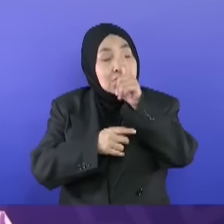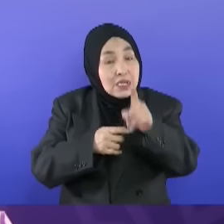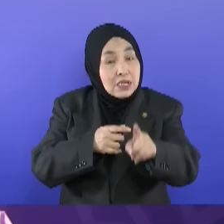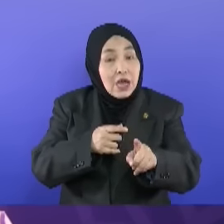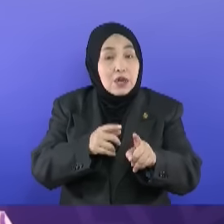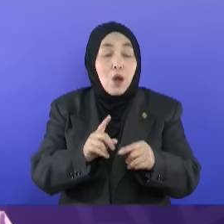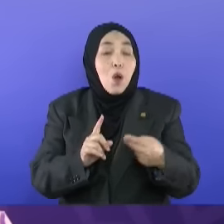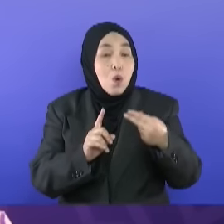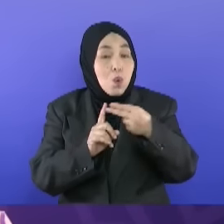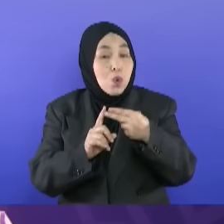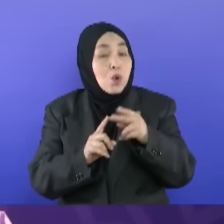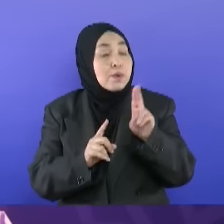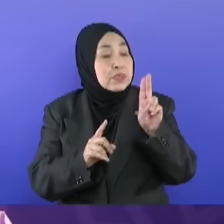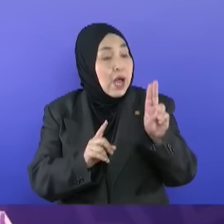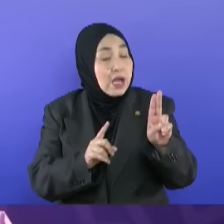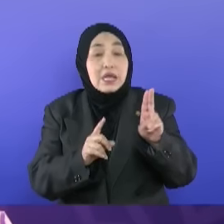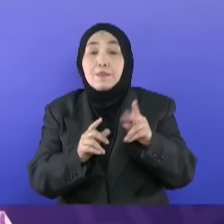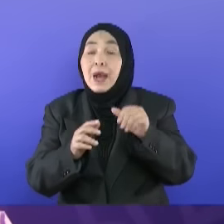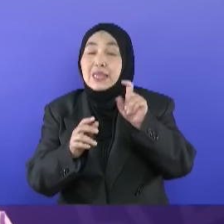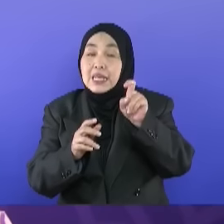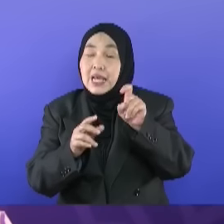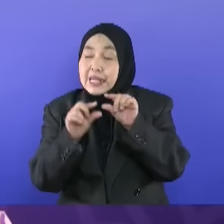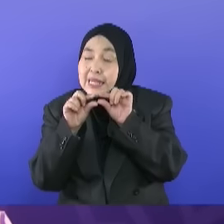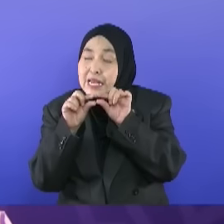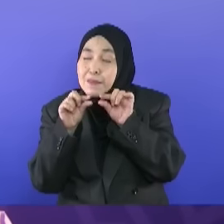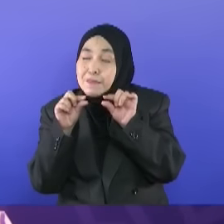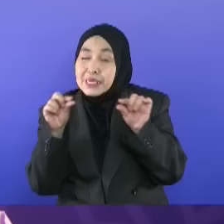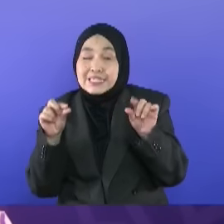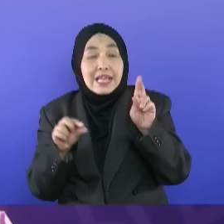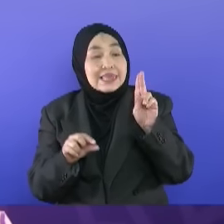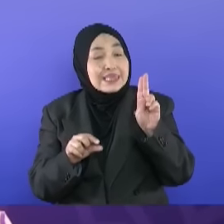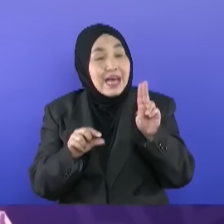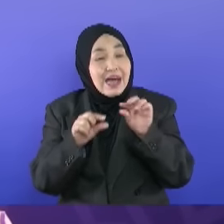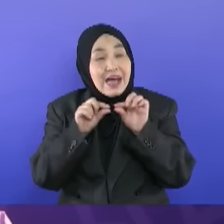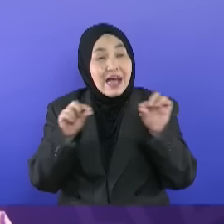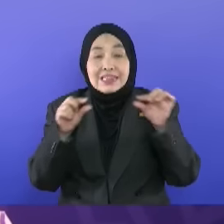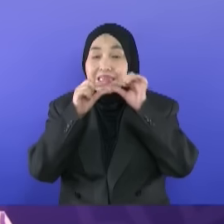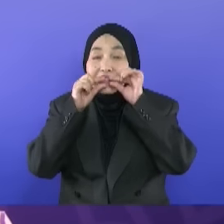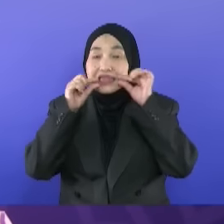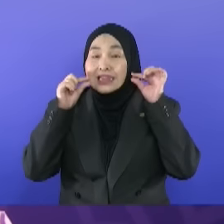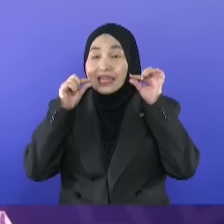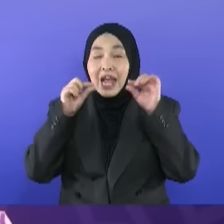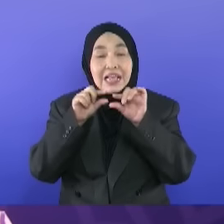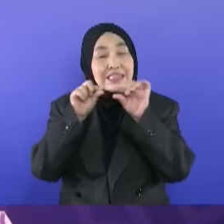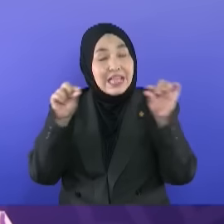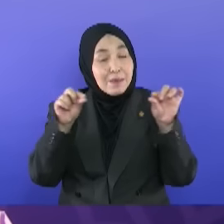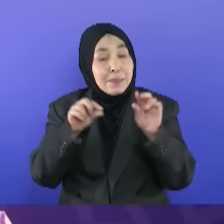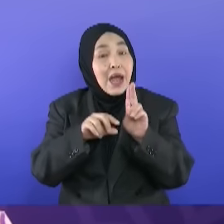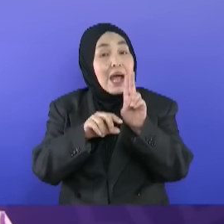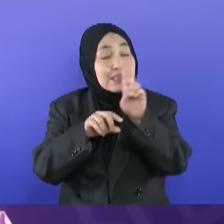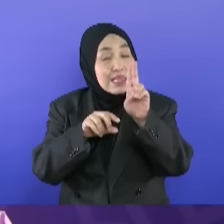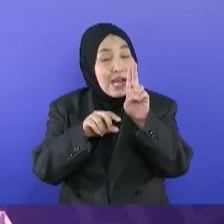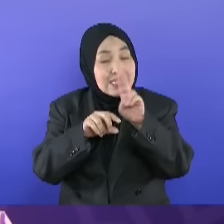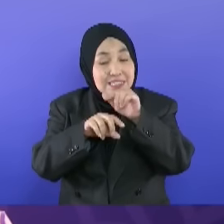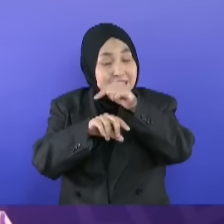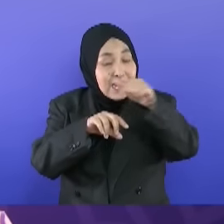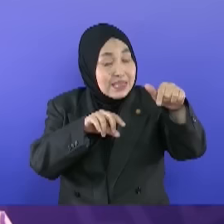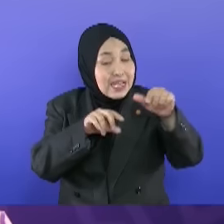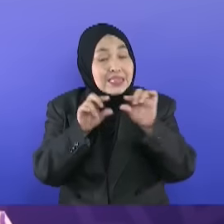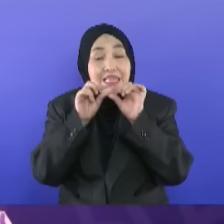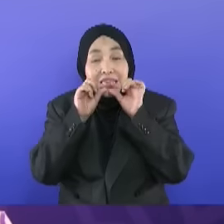ta itu dimatikan dalam keadaan yang nipis. Ta kita sebut ta er baris atas yang tarqit yang